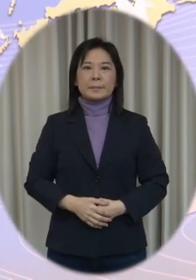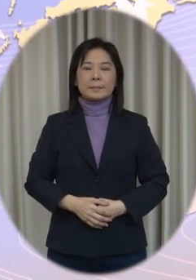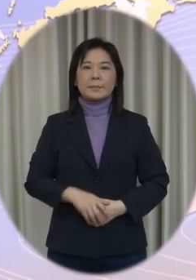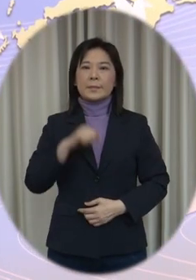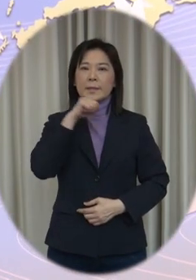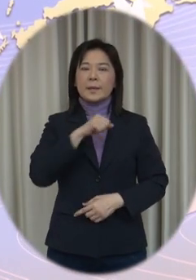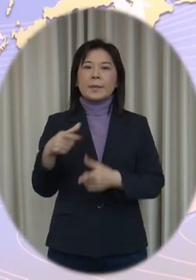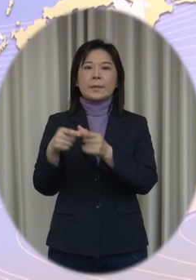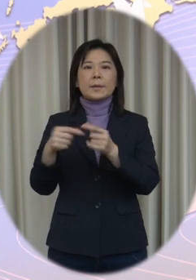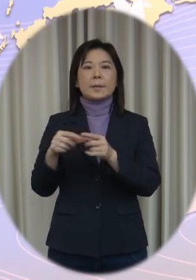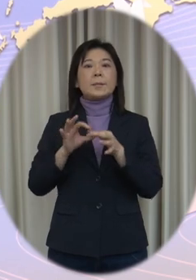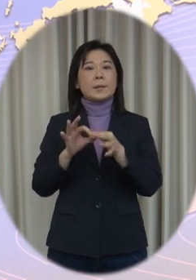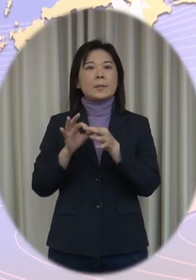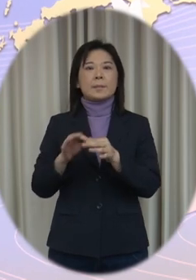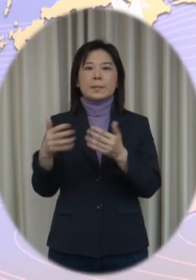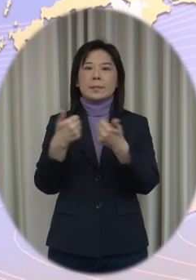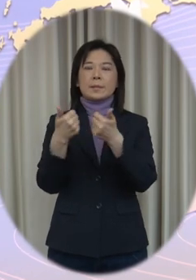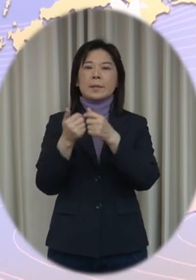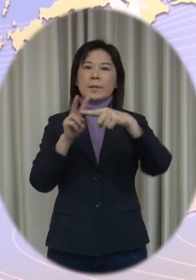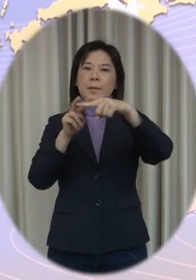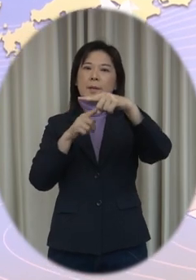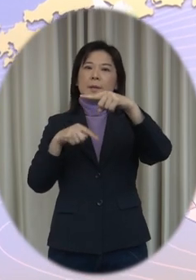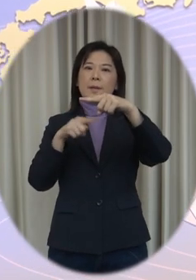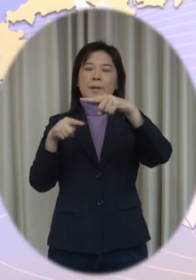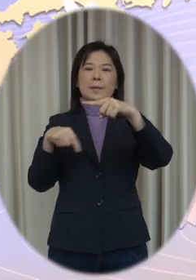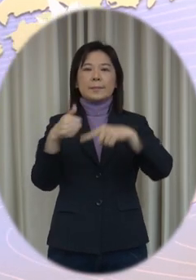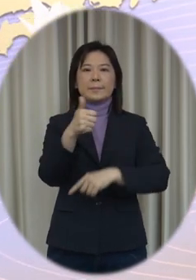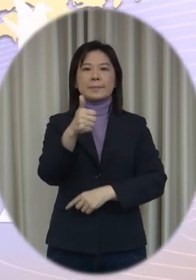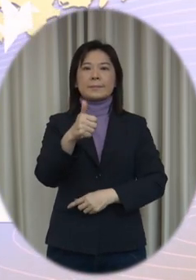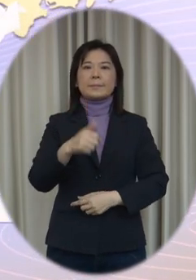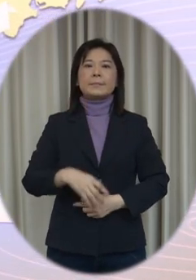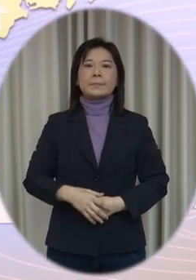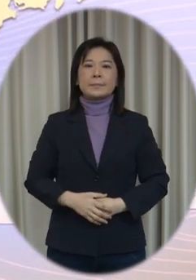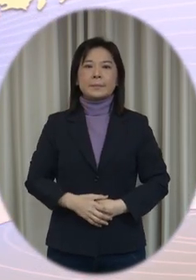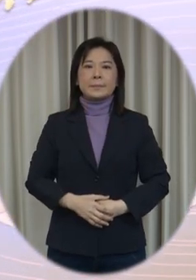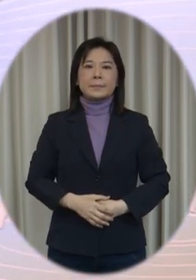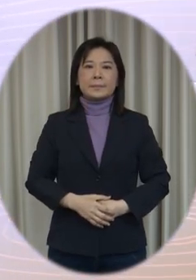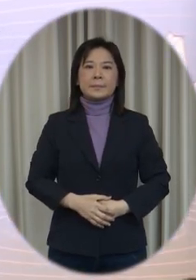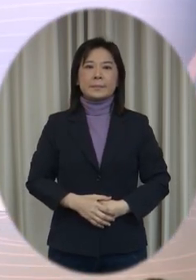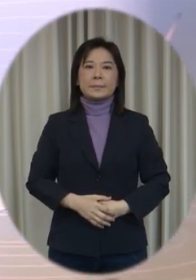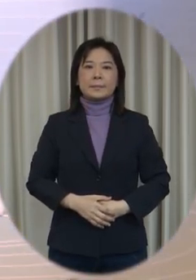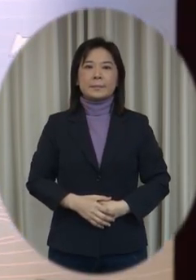台湾日本关系协会范正国秘书长。